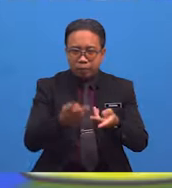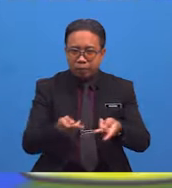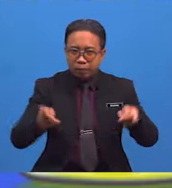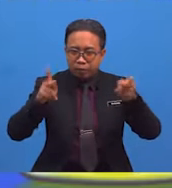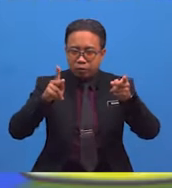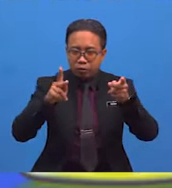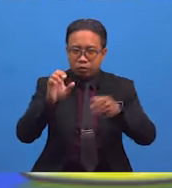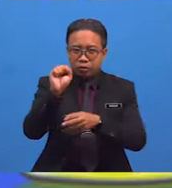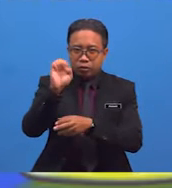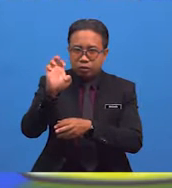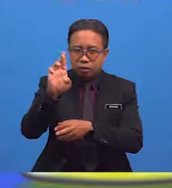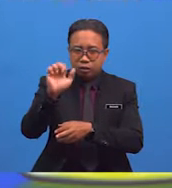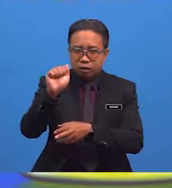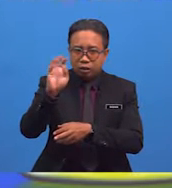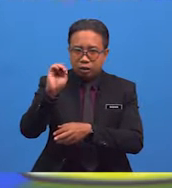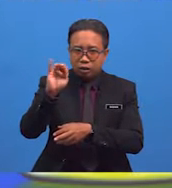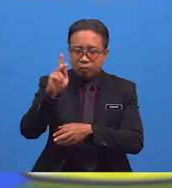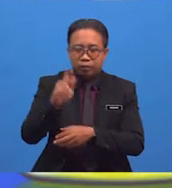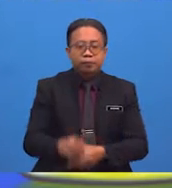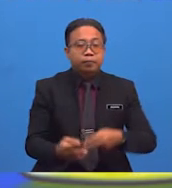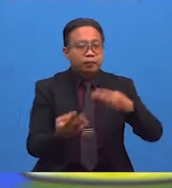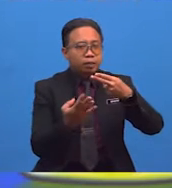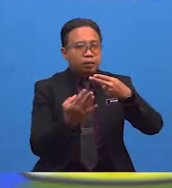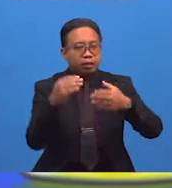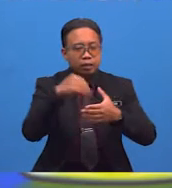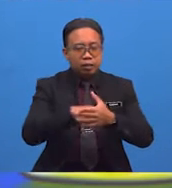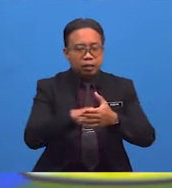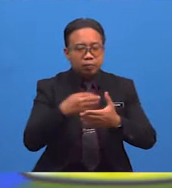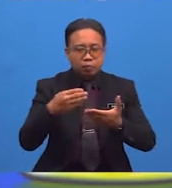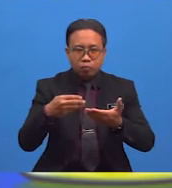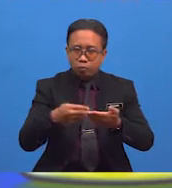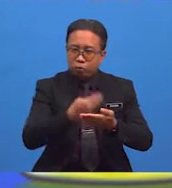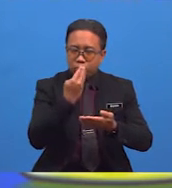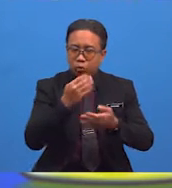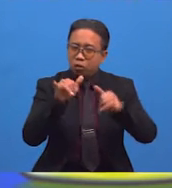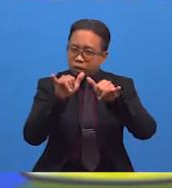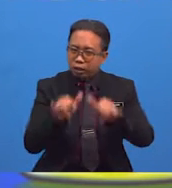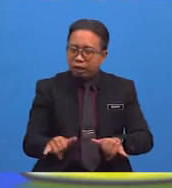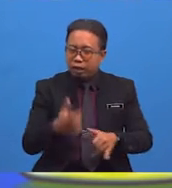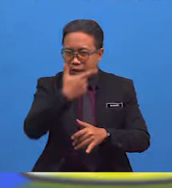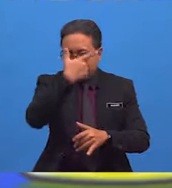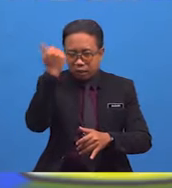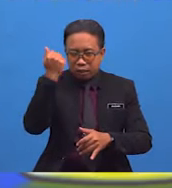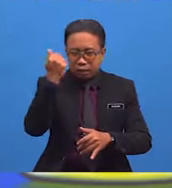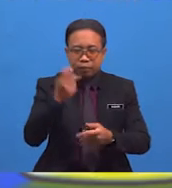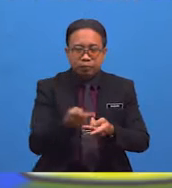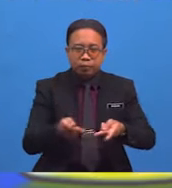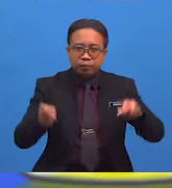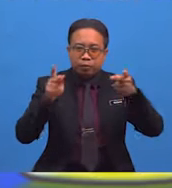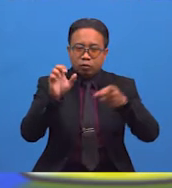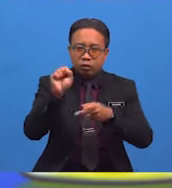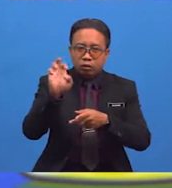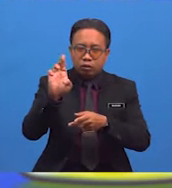dalam periuk seramik pula. Haba di dalam bubur akan dapat dikekalkan kerana periuk